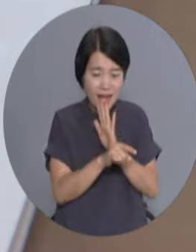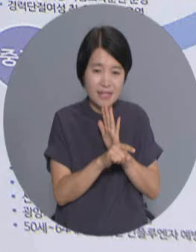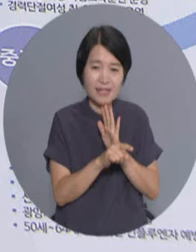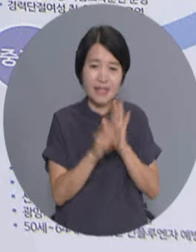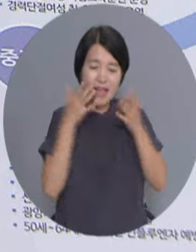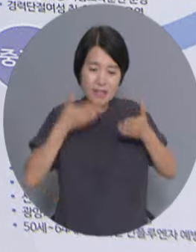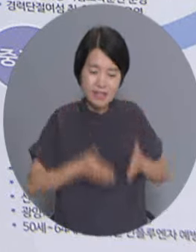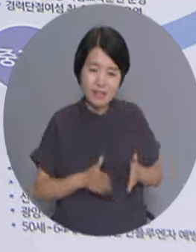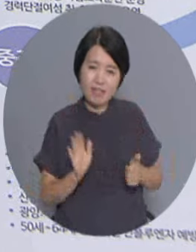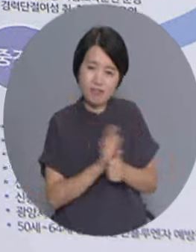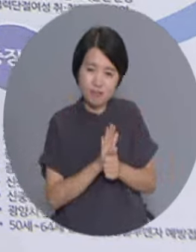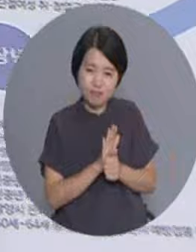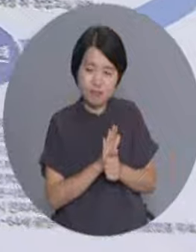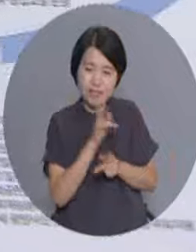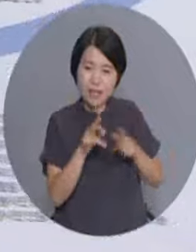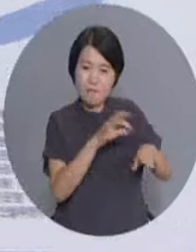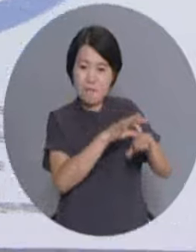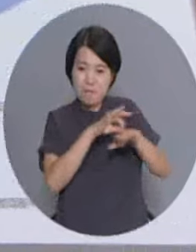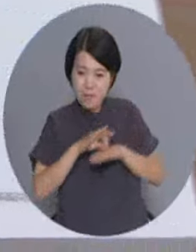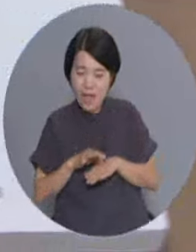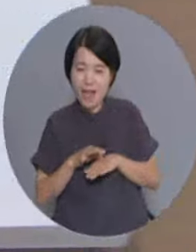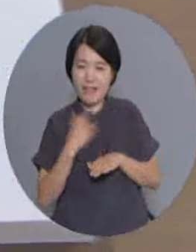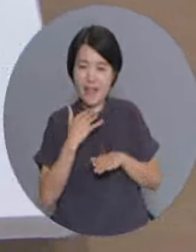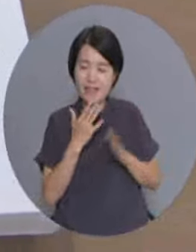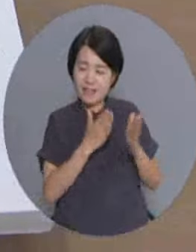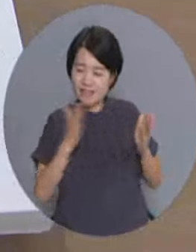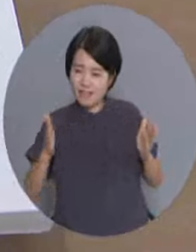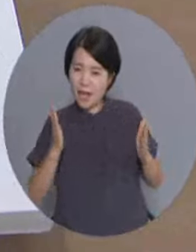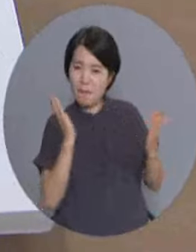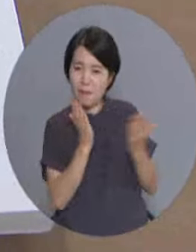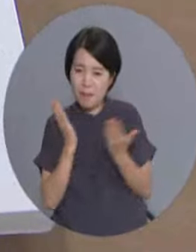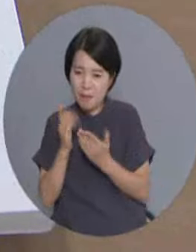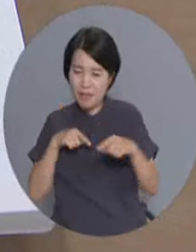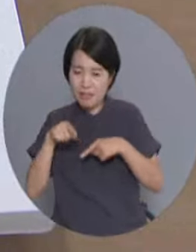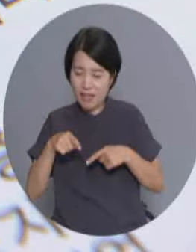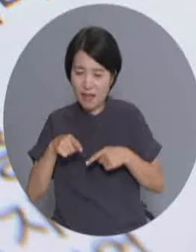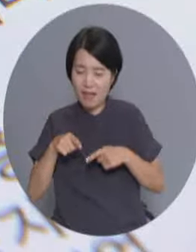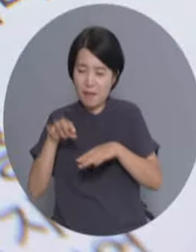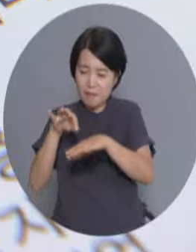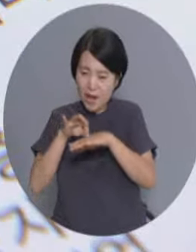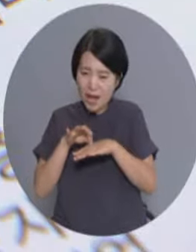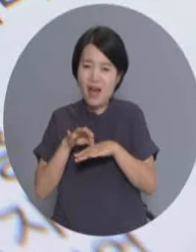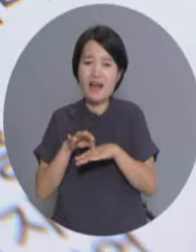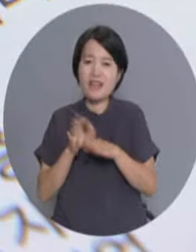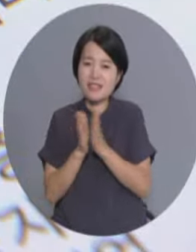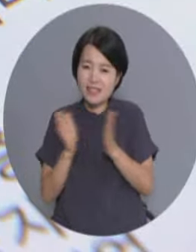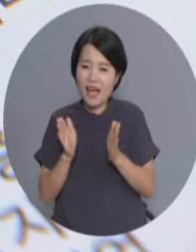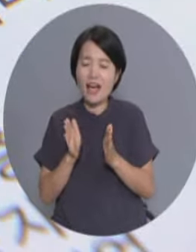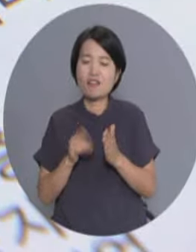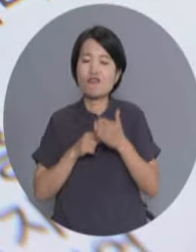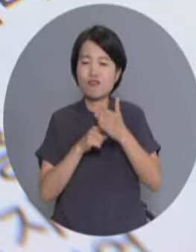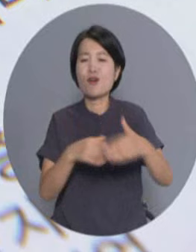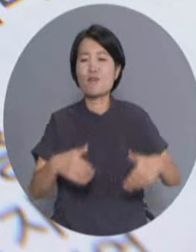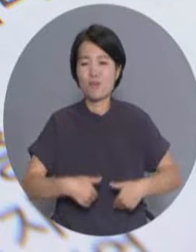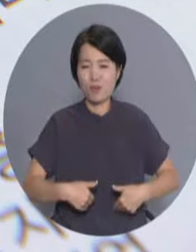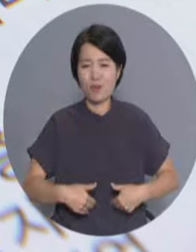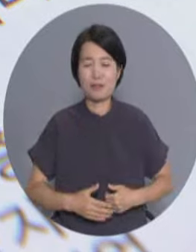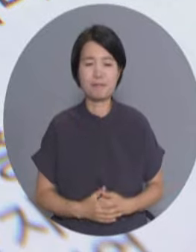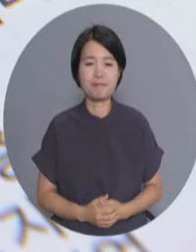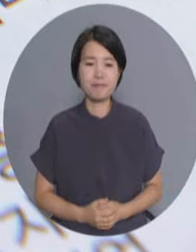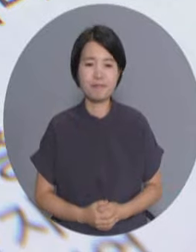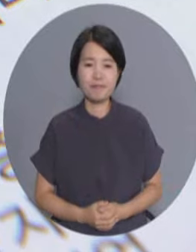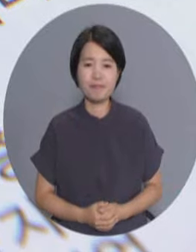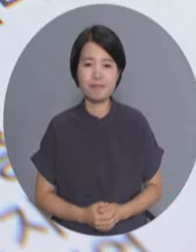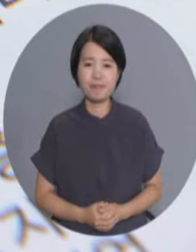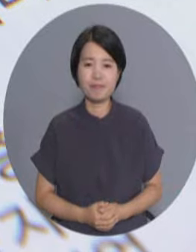더 다양하고 촘촘한 생애 주기별 시책들이 도입되고 추진돼야 한다는 지적이 설득력을 얻고 있습니다. MBC